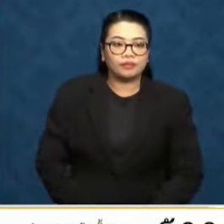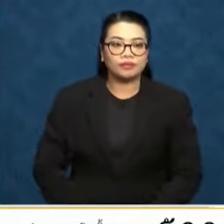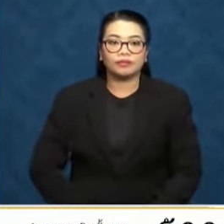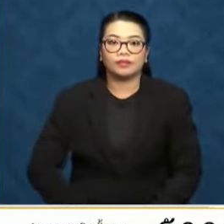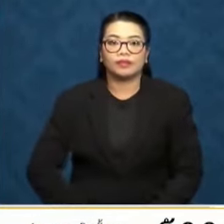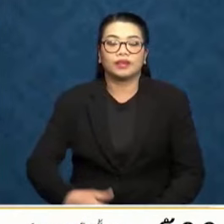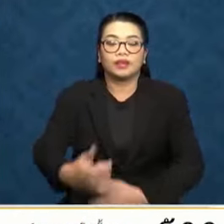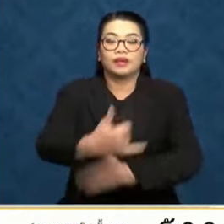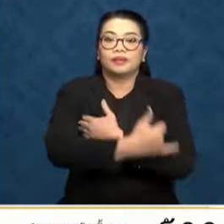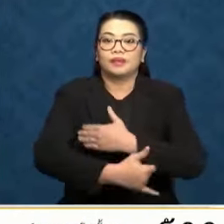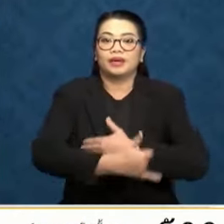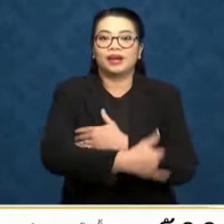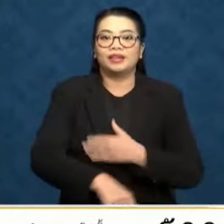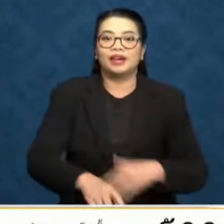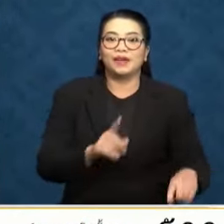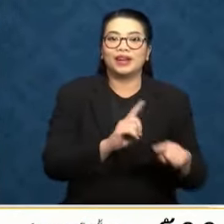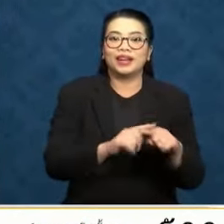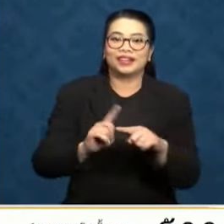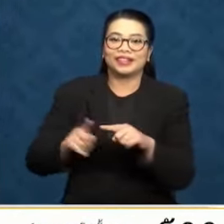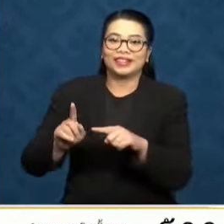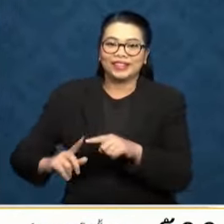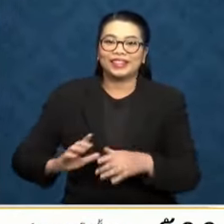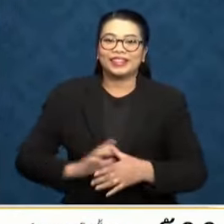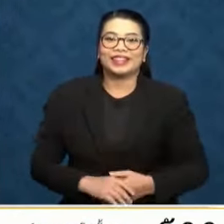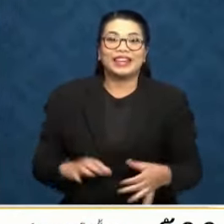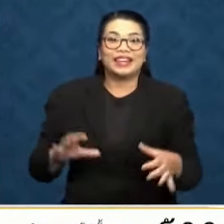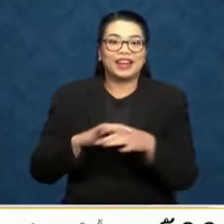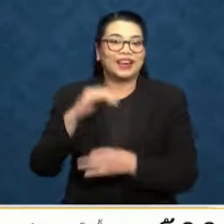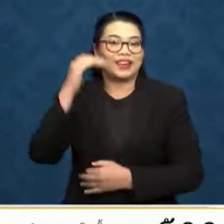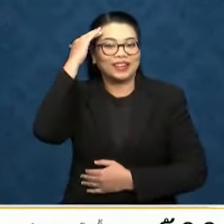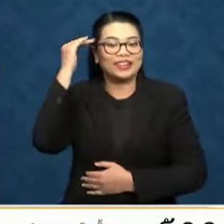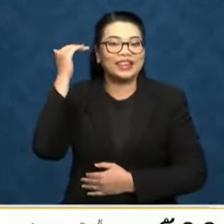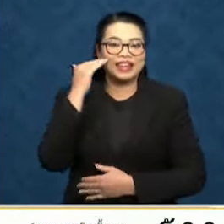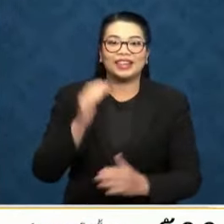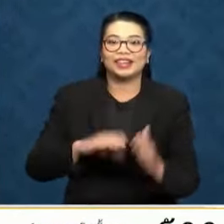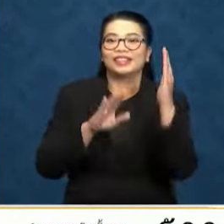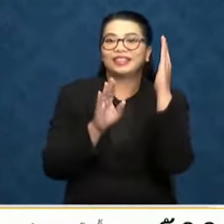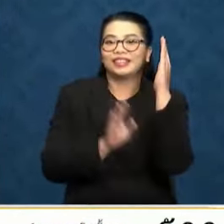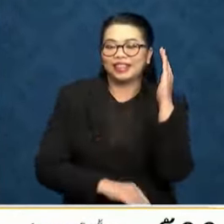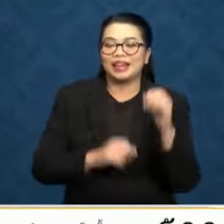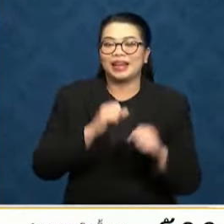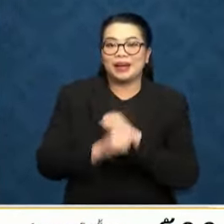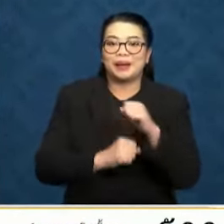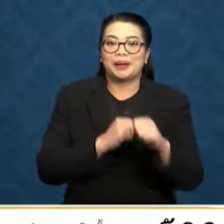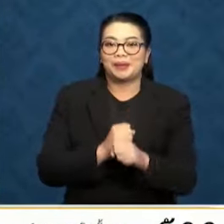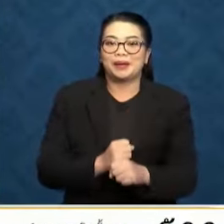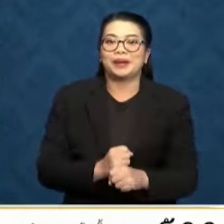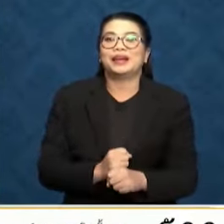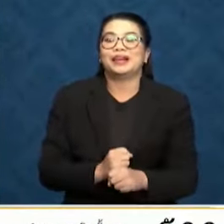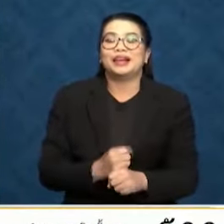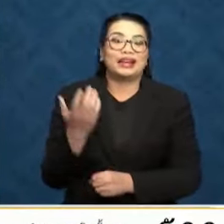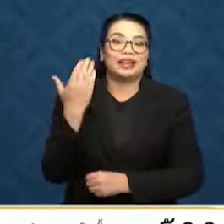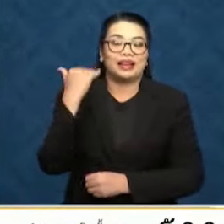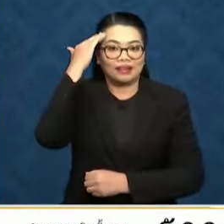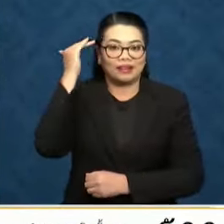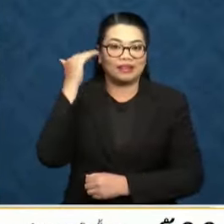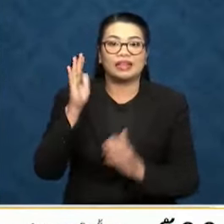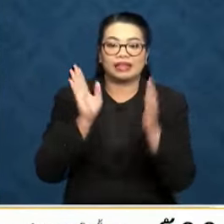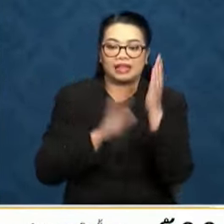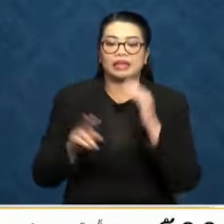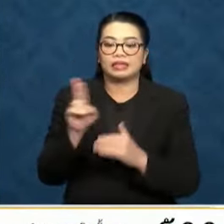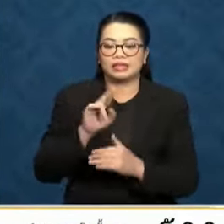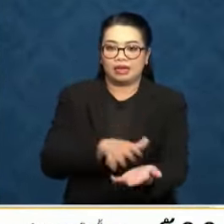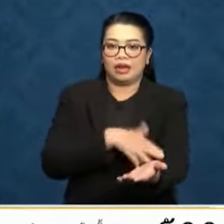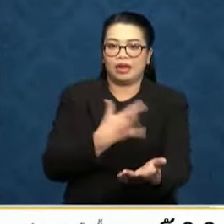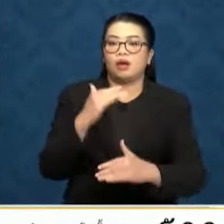หลายๆประเทศใช้กันมานะคะหลายปียกตัวอย่างเช่นเกาหลีใต้เนี่ยใช้กันมาตั้งแต่ปี 2548นะคะการตั้งกรอบ